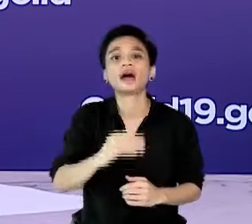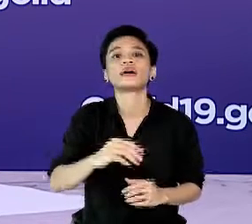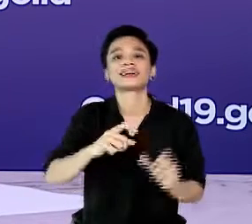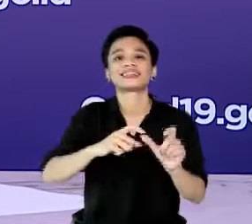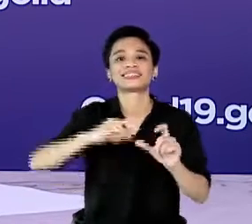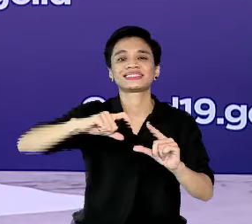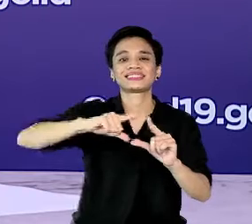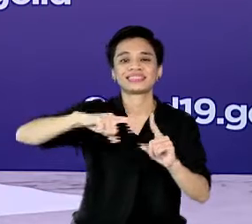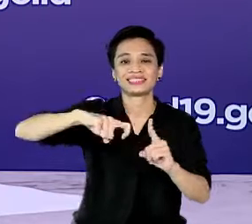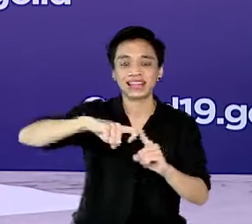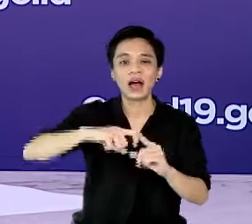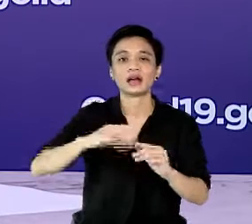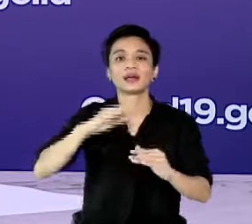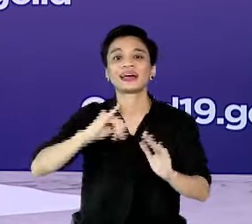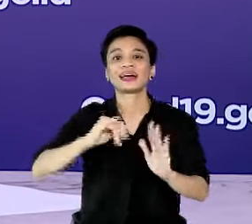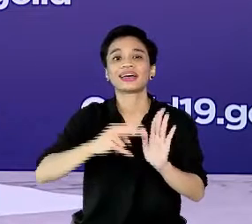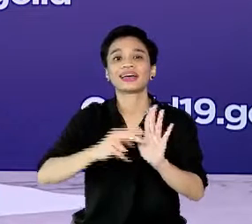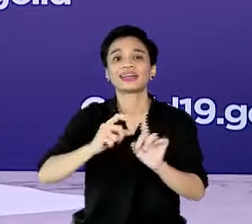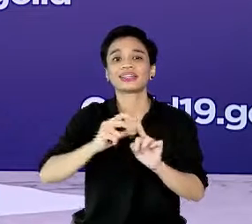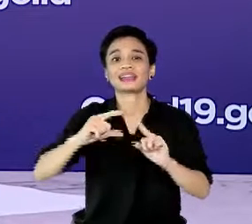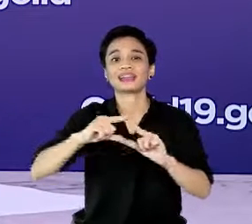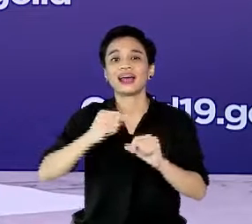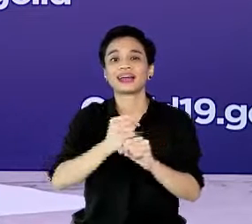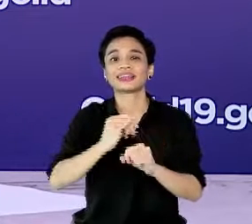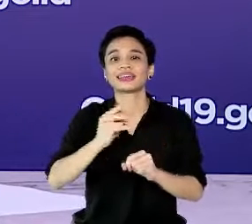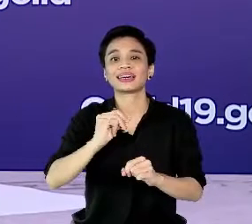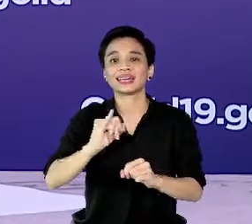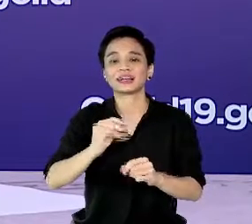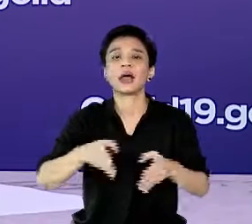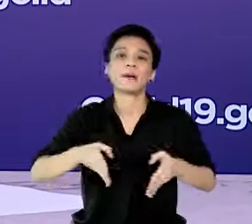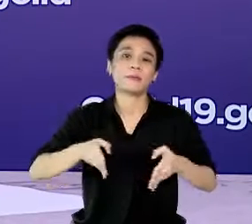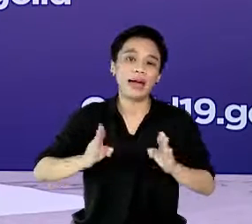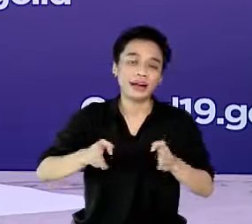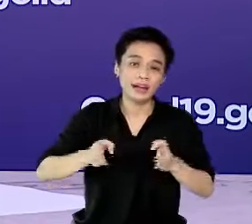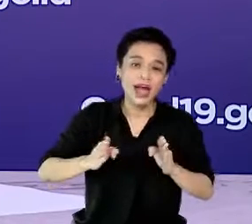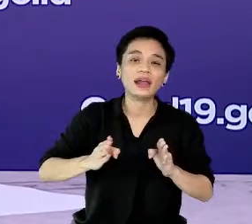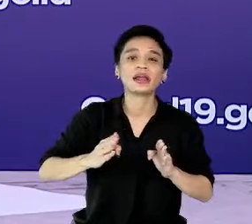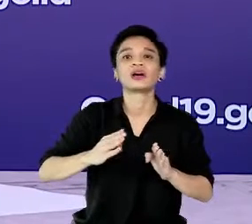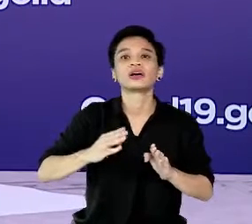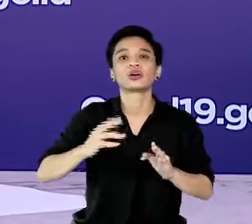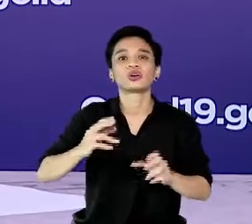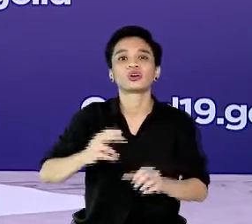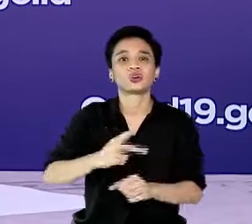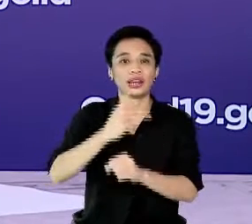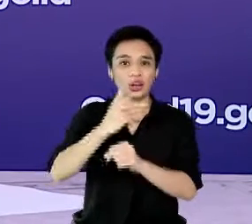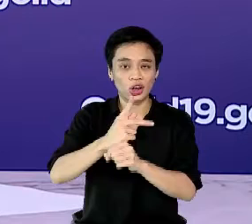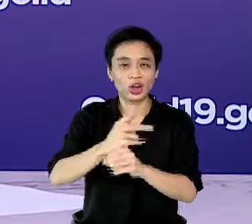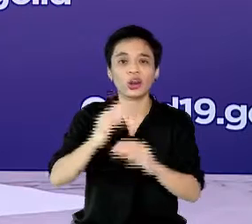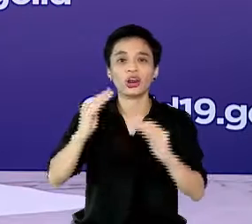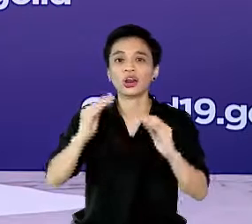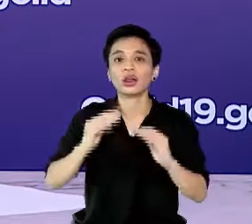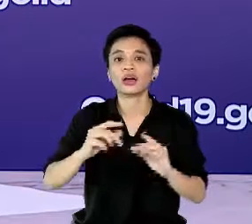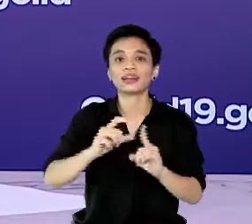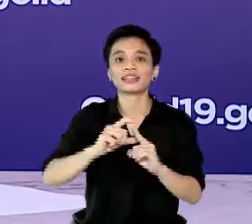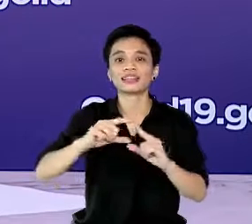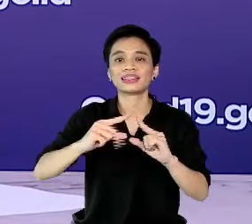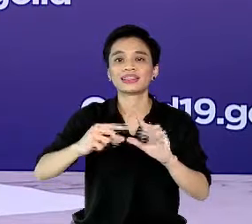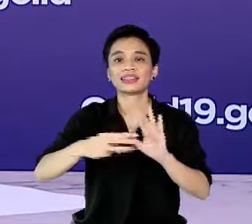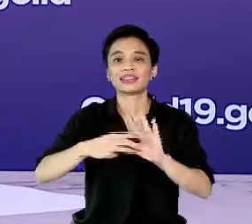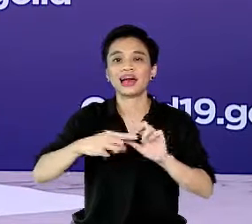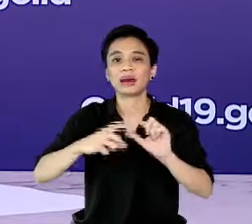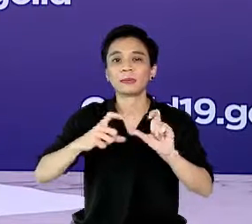Siak Kabupaten Indragiri Hilir kota Medan kabupaten Gunungkidul Kabupaten Dharmasraya